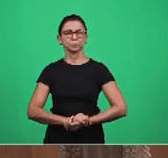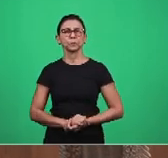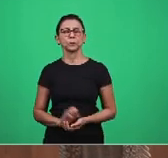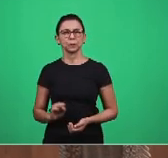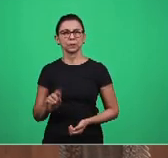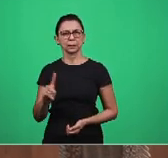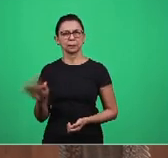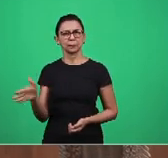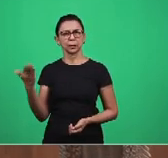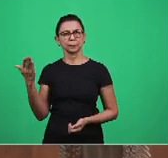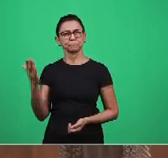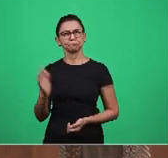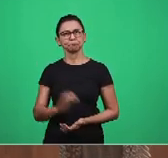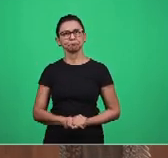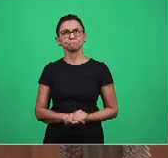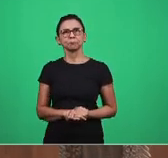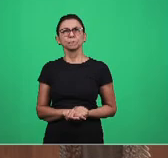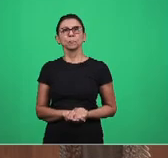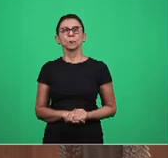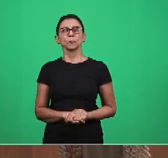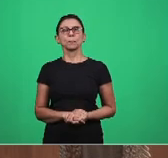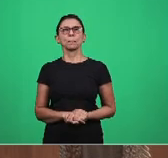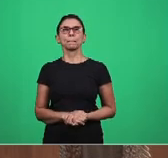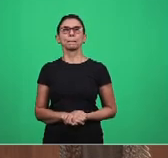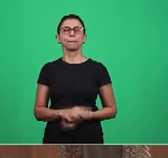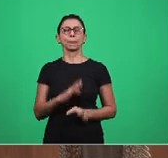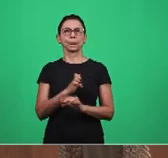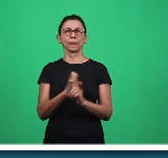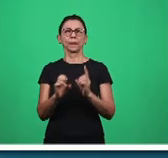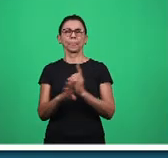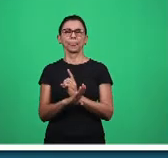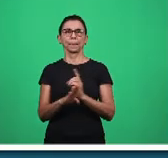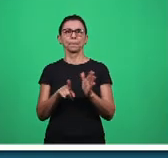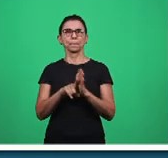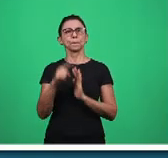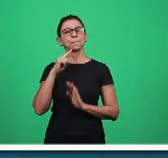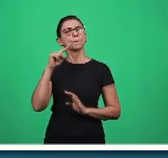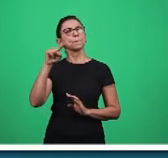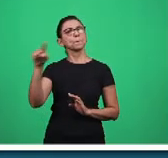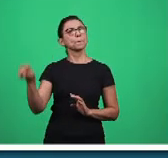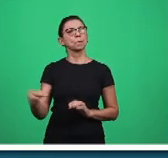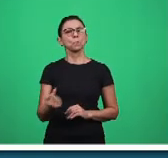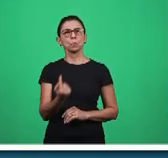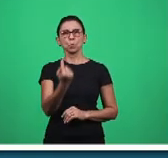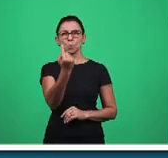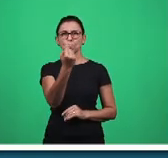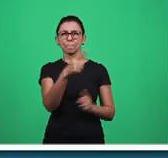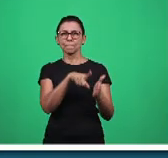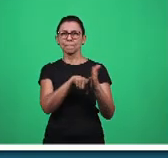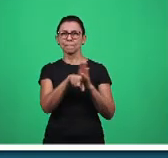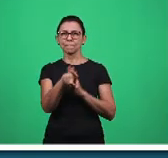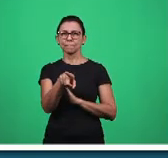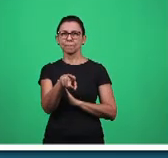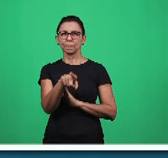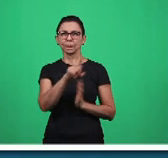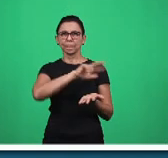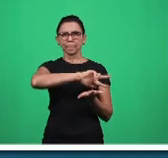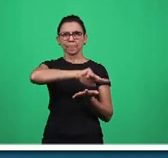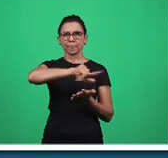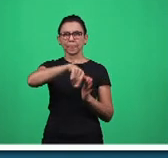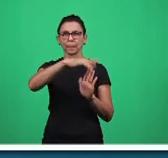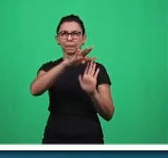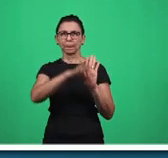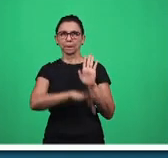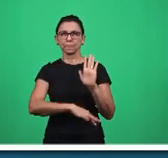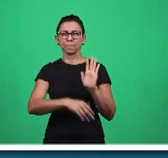prochaine. L'école biblique dominicale d'aujourd'hui, la question pour la semaine prochaine, il y a une seule question. En lisant les textes de